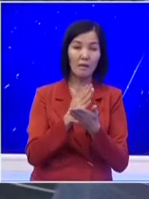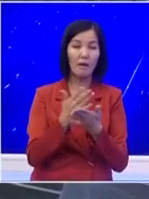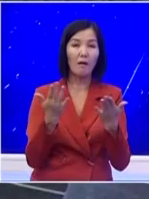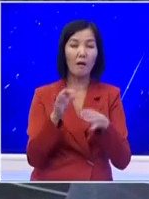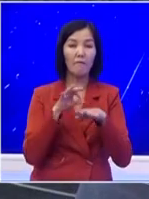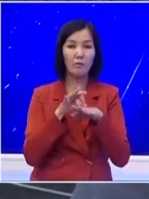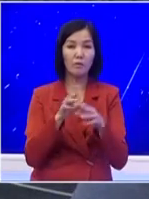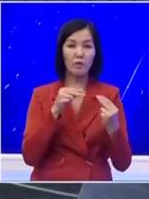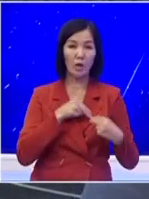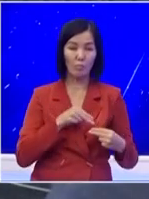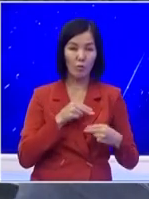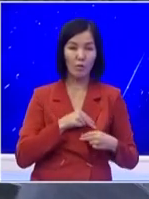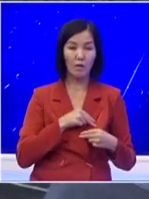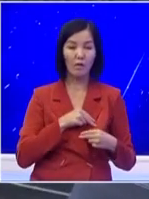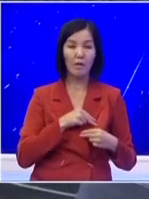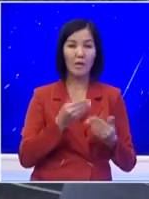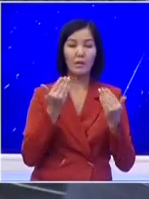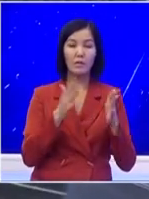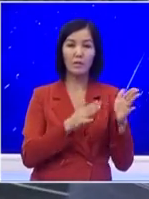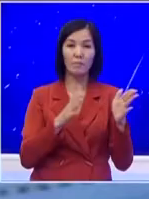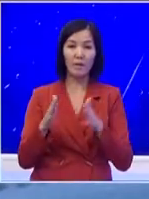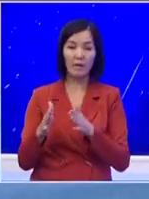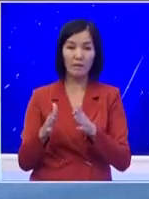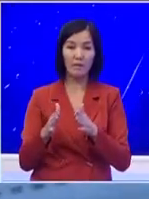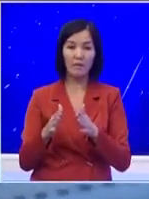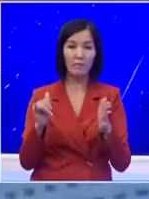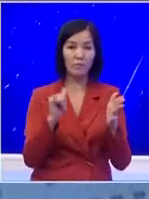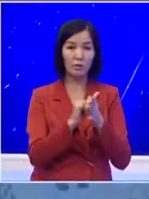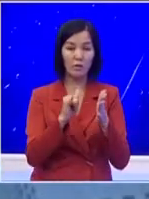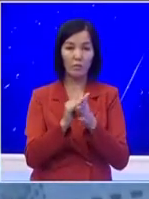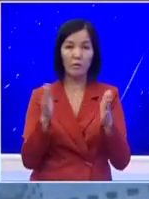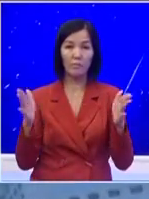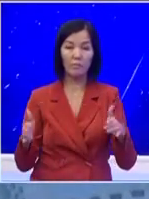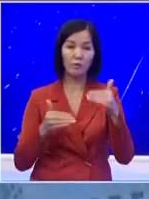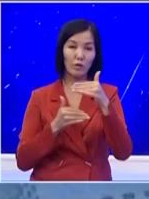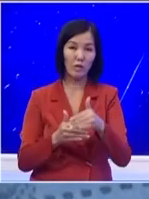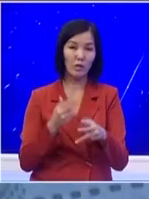работа. Ну, сами видели, сейчас порядок, везде установлены мусорные ящики,